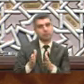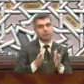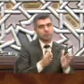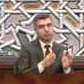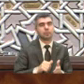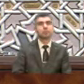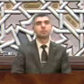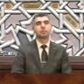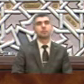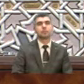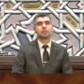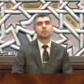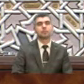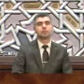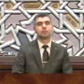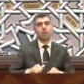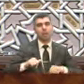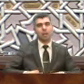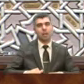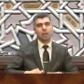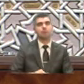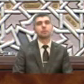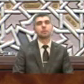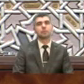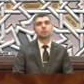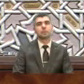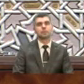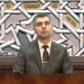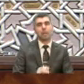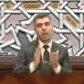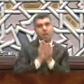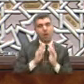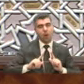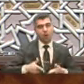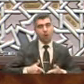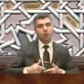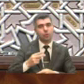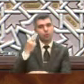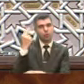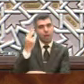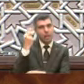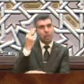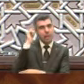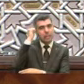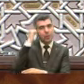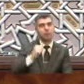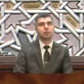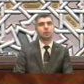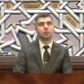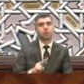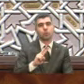مساهمتكم في هذه الجلسة. وننتقل للقطاع الموالي وهو قطاع التربية الوطنية والتكوين المهني والتعليم العالي والبحث العلمي، في